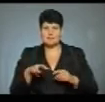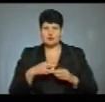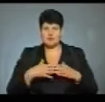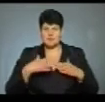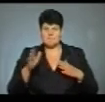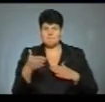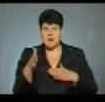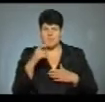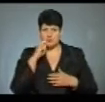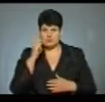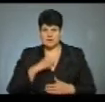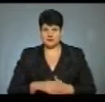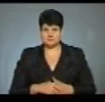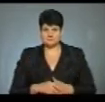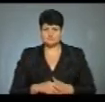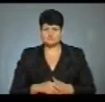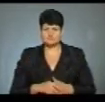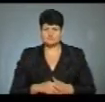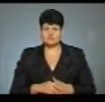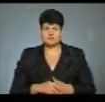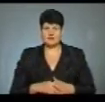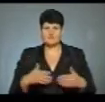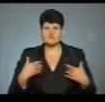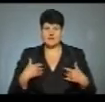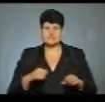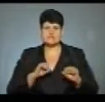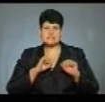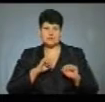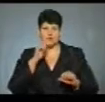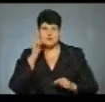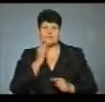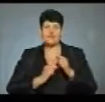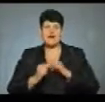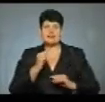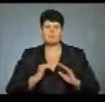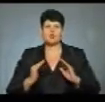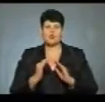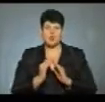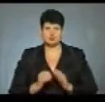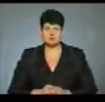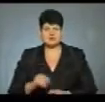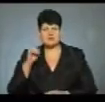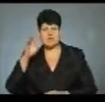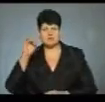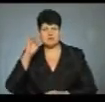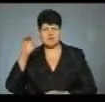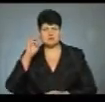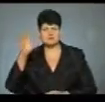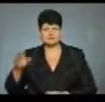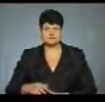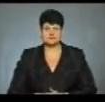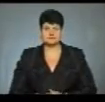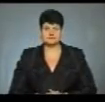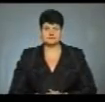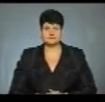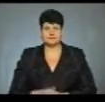України. Вітаємо захисників України з поверненням додому! Слава! Слава! Слава!